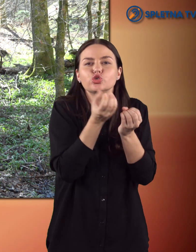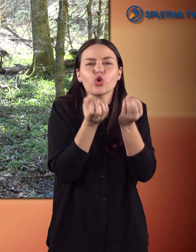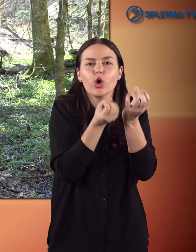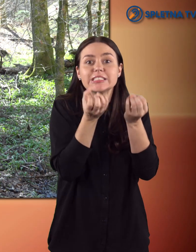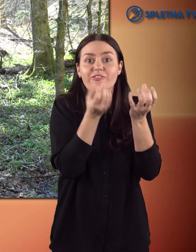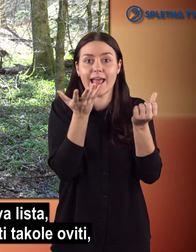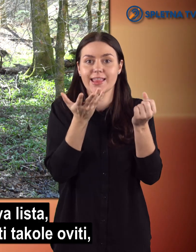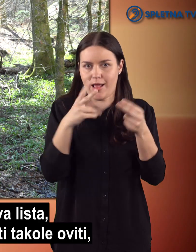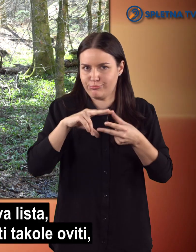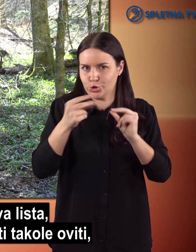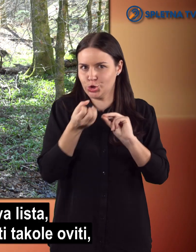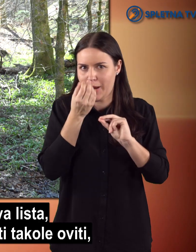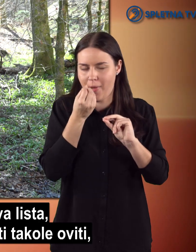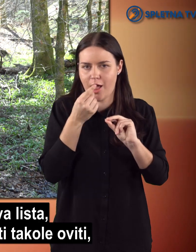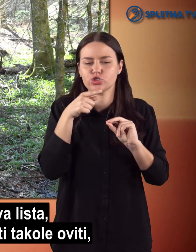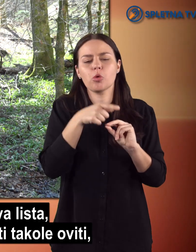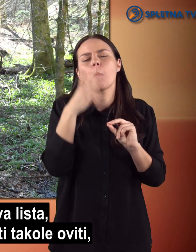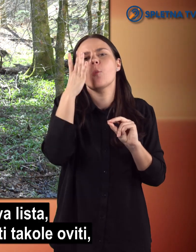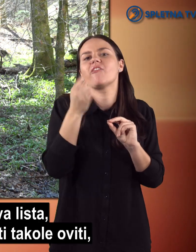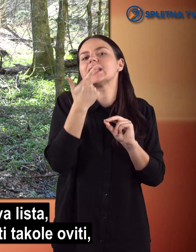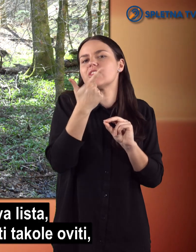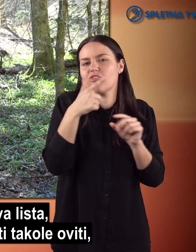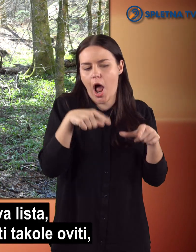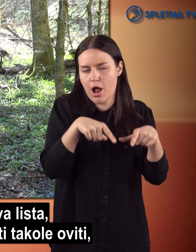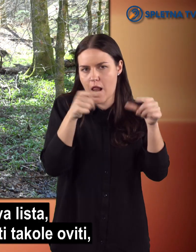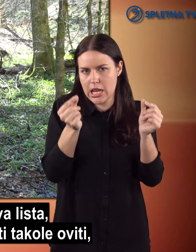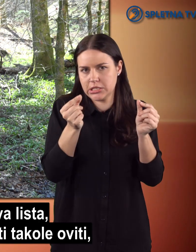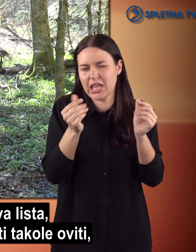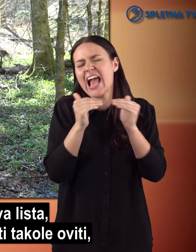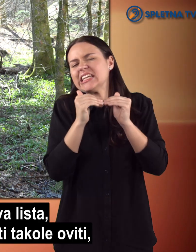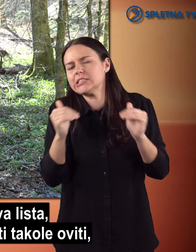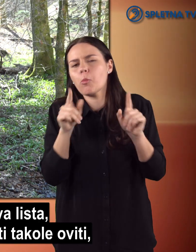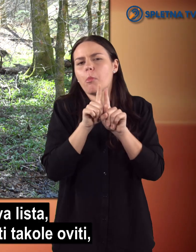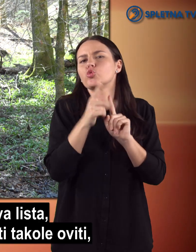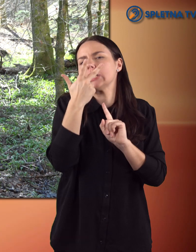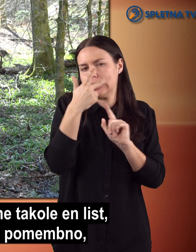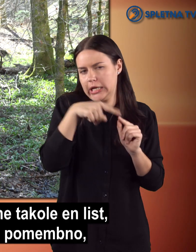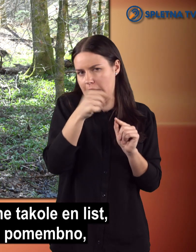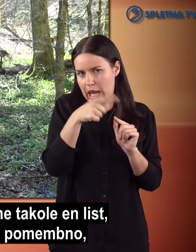ne. Ponavadi sta 2 lista, izjemoma tudi 3 listi, takole